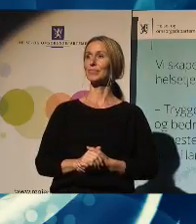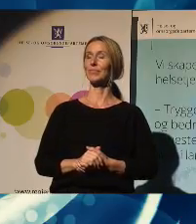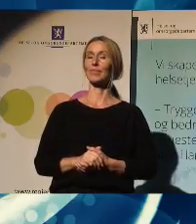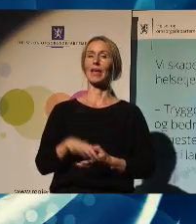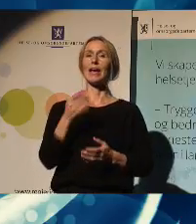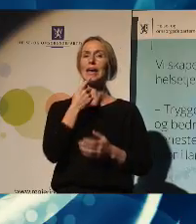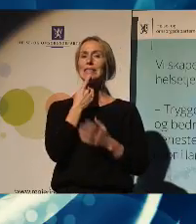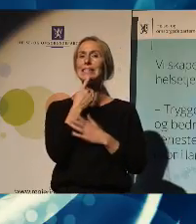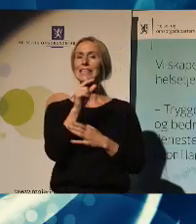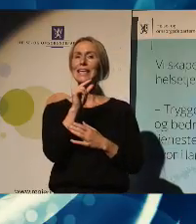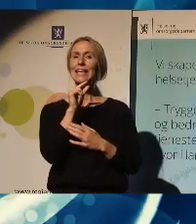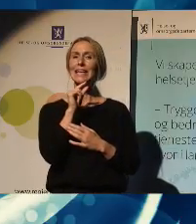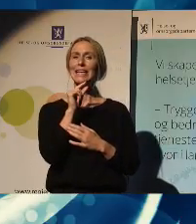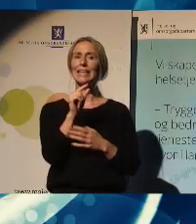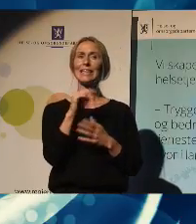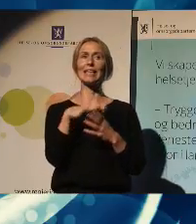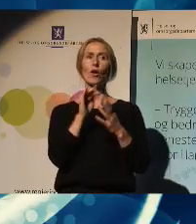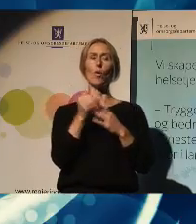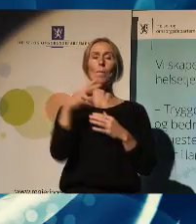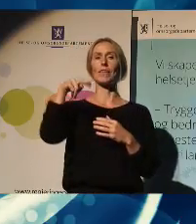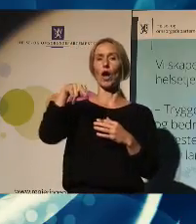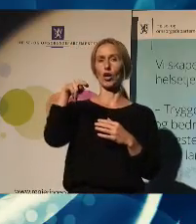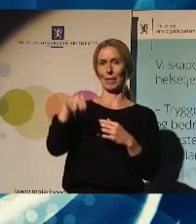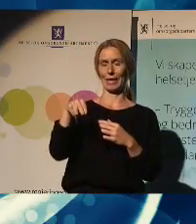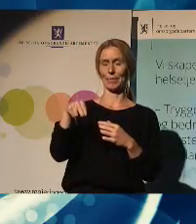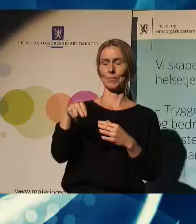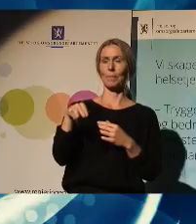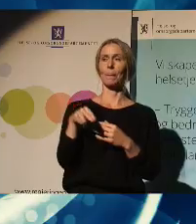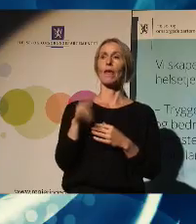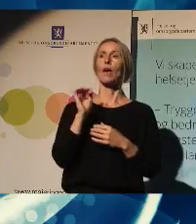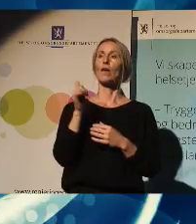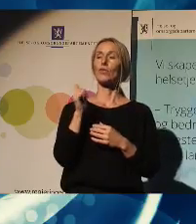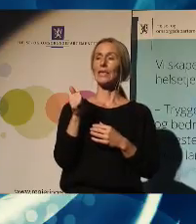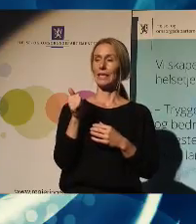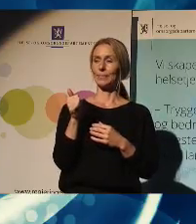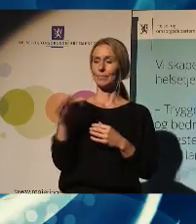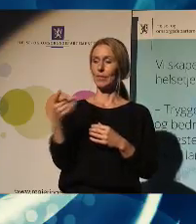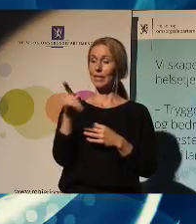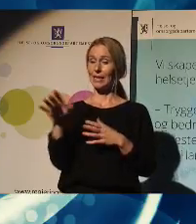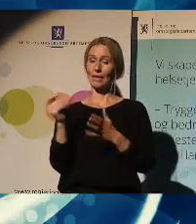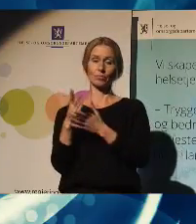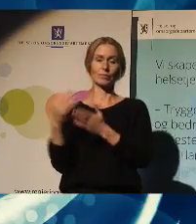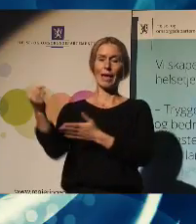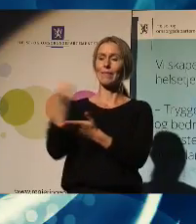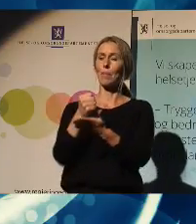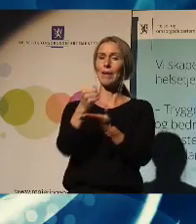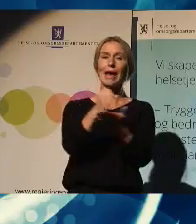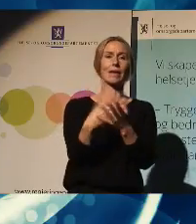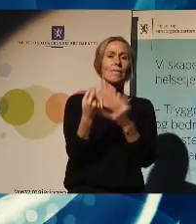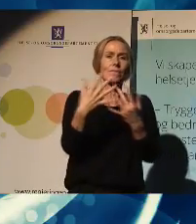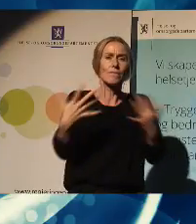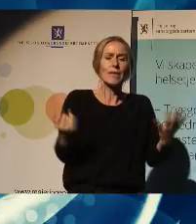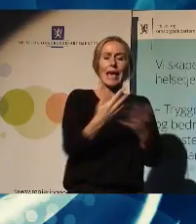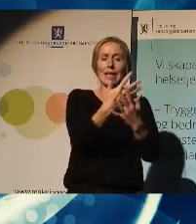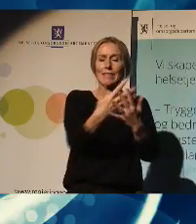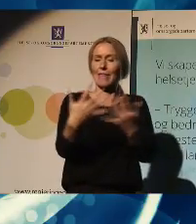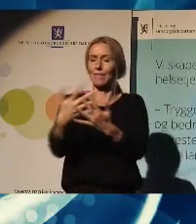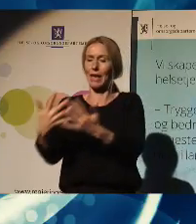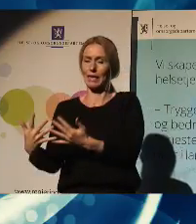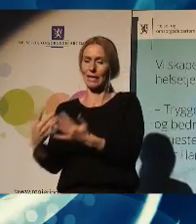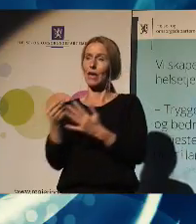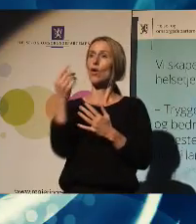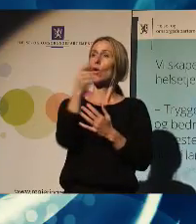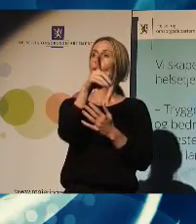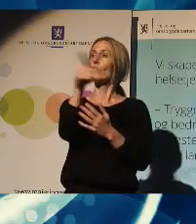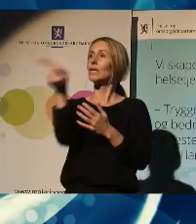Jeg skal si litt om NAKMI, fordi at de har etablert flere nettverk. Og for de av dere som jobber